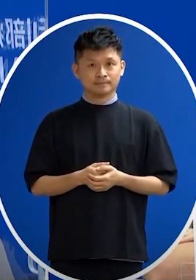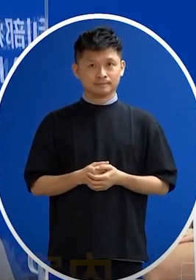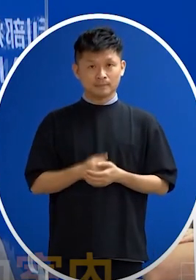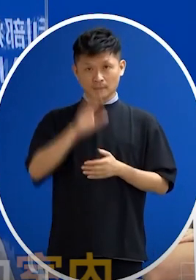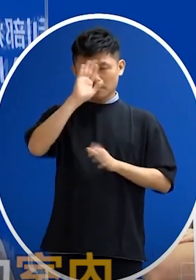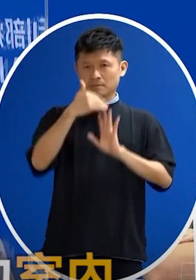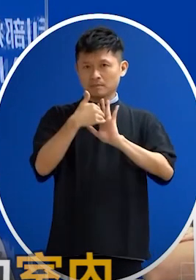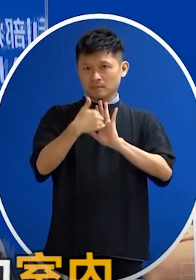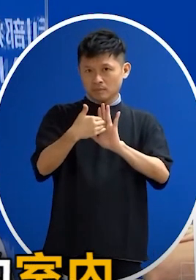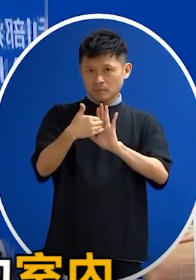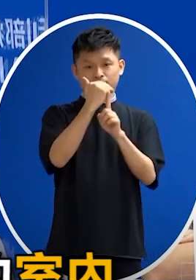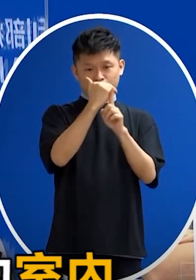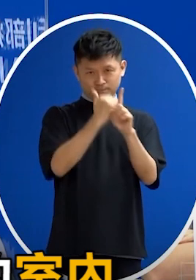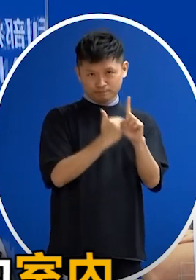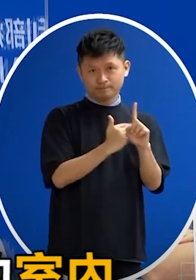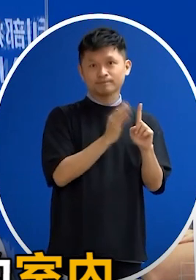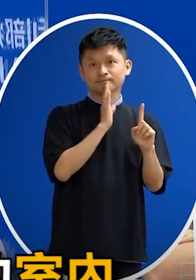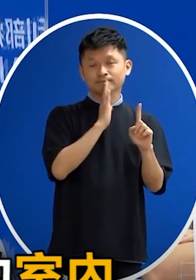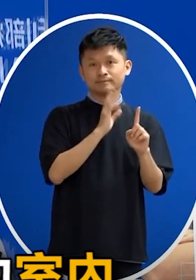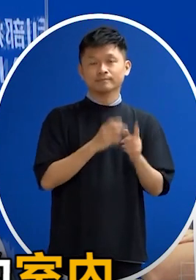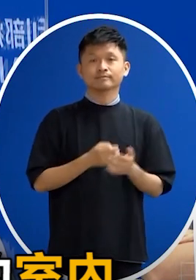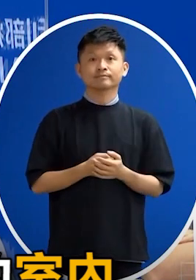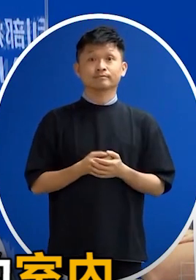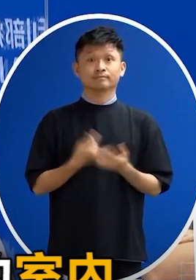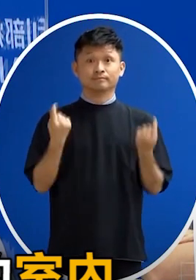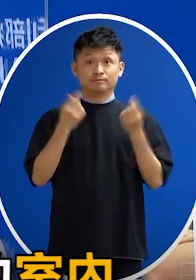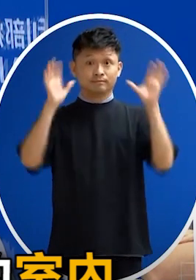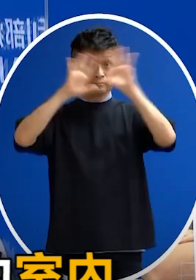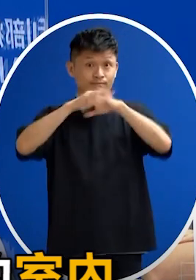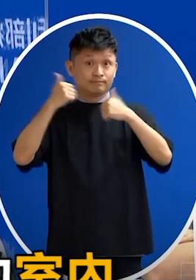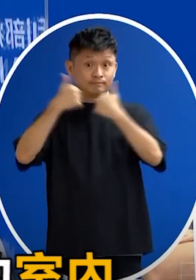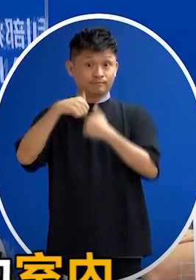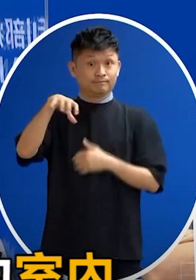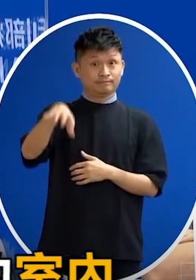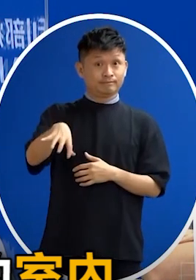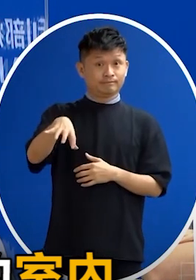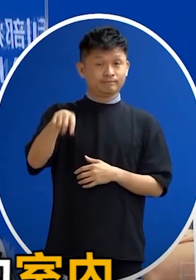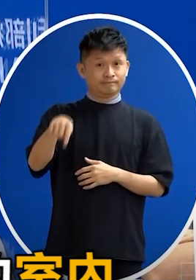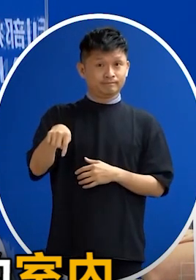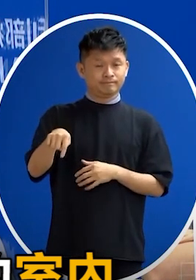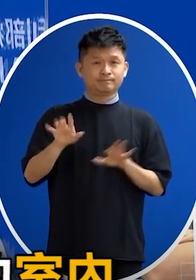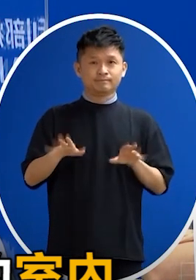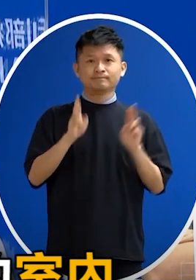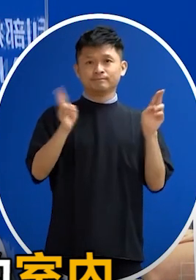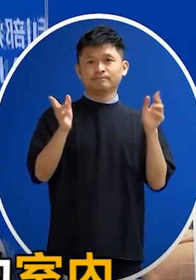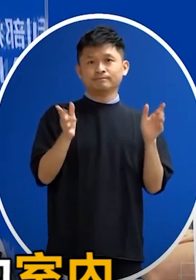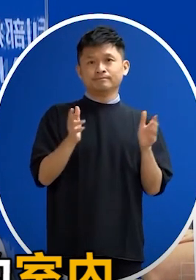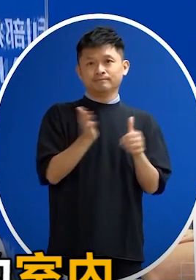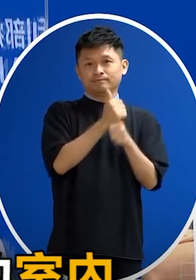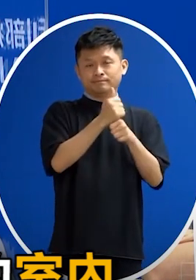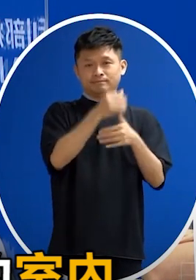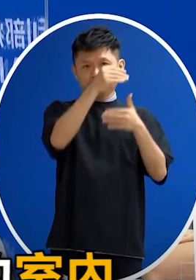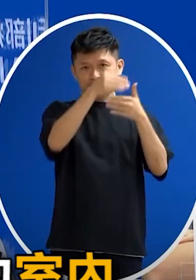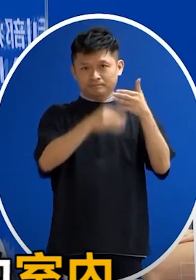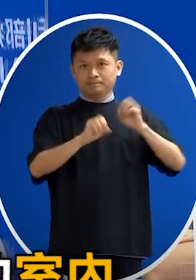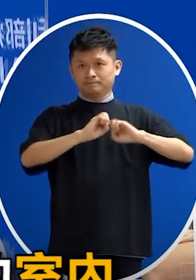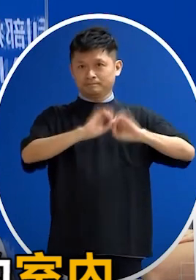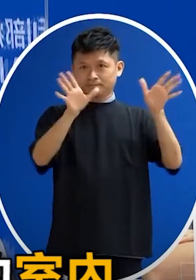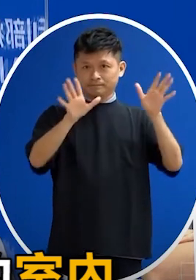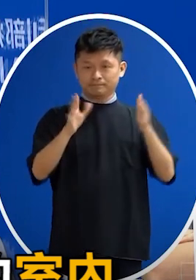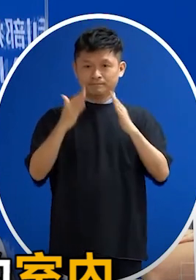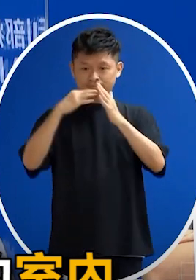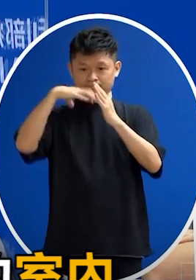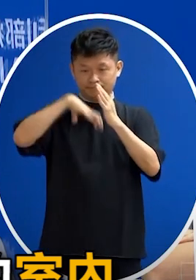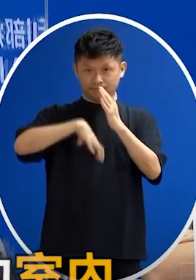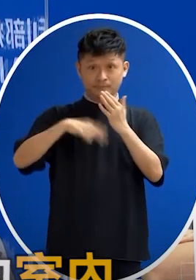的防疫措施跟计划。那以晚会的场地来讲，我们都符合现在指挥中心所颁定的室内跟